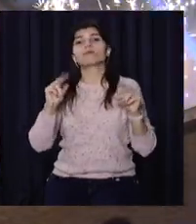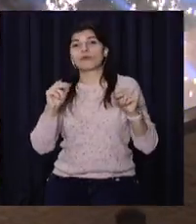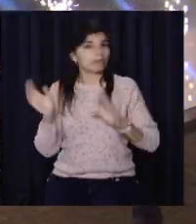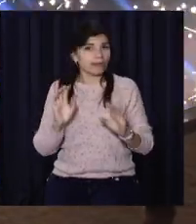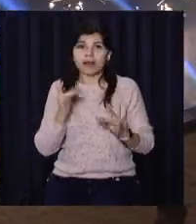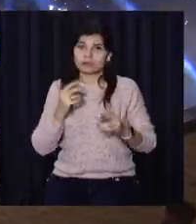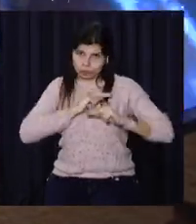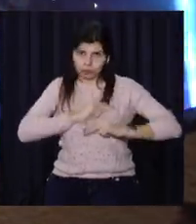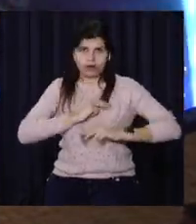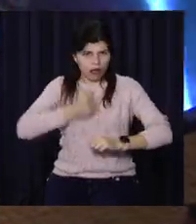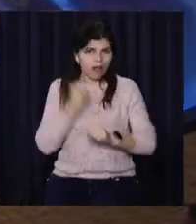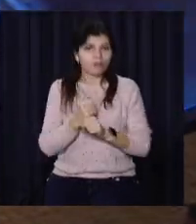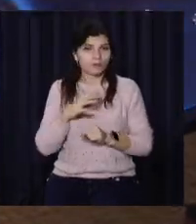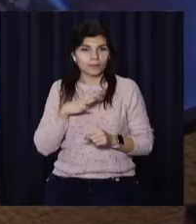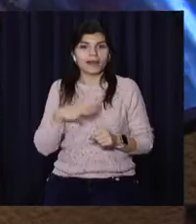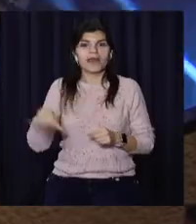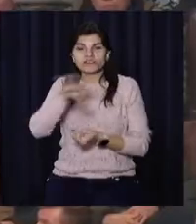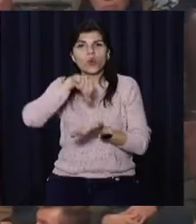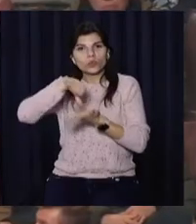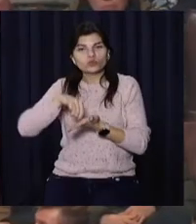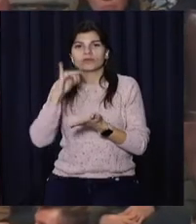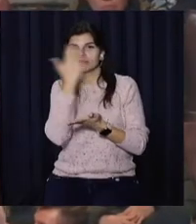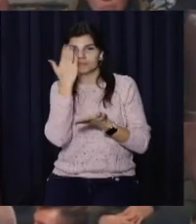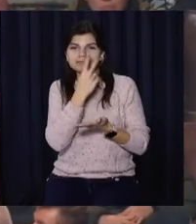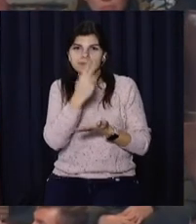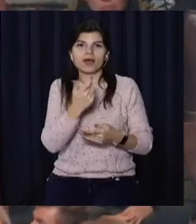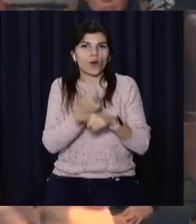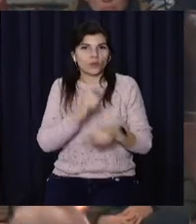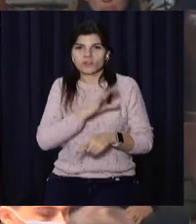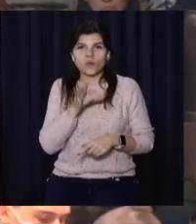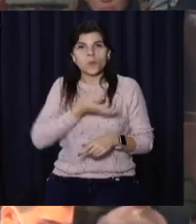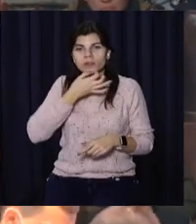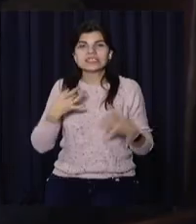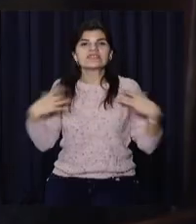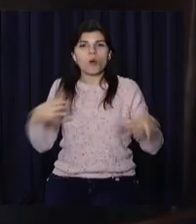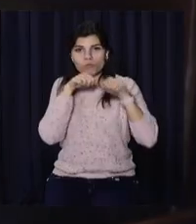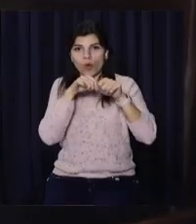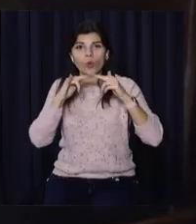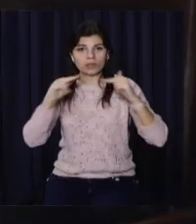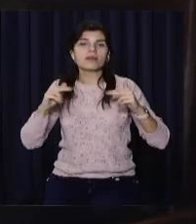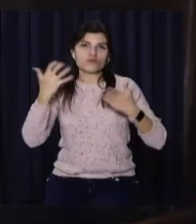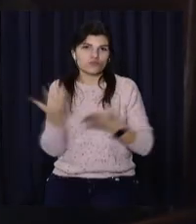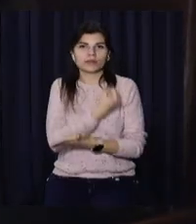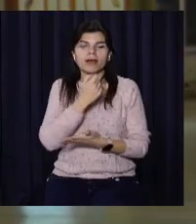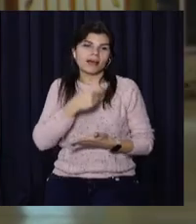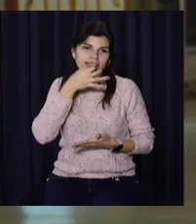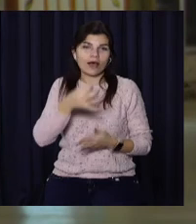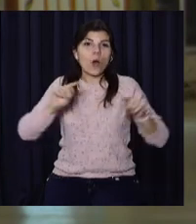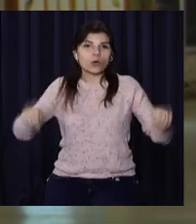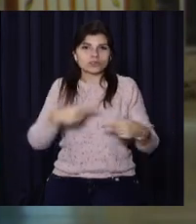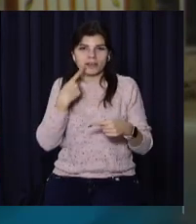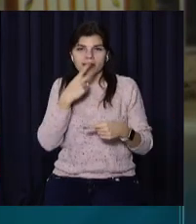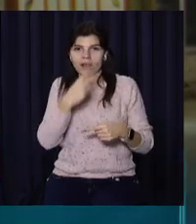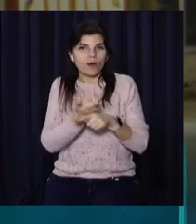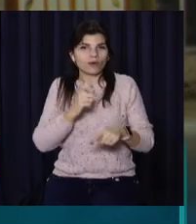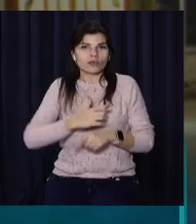і учасникам, і глядачам, і меценатам. Свято боксу у Дніпрі вдалося, констатують організатори турніру. Це великий